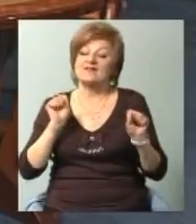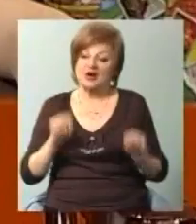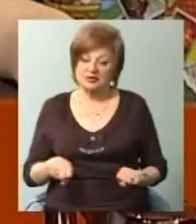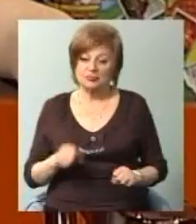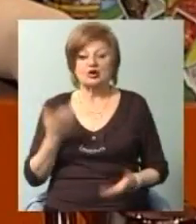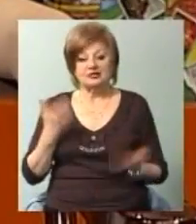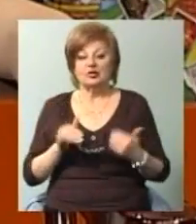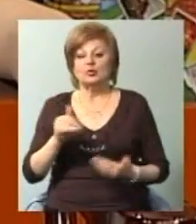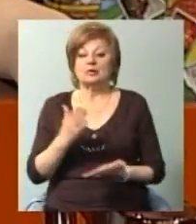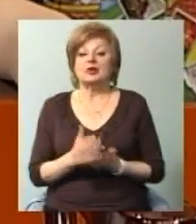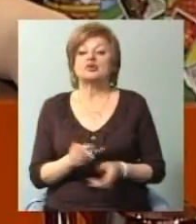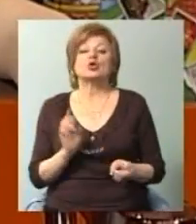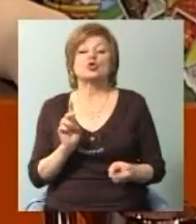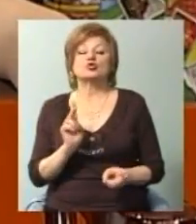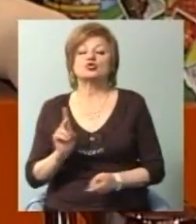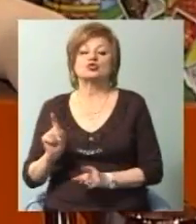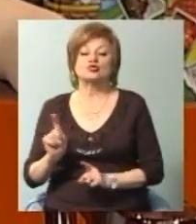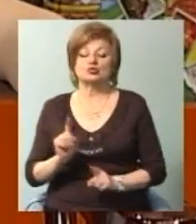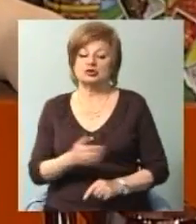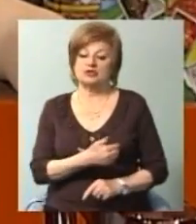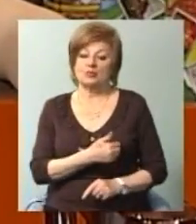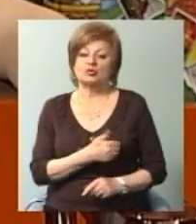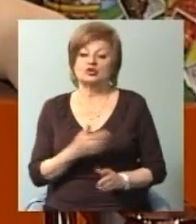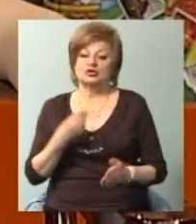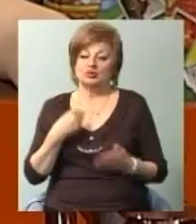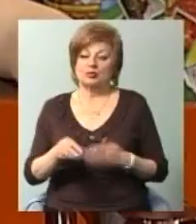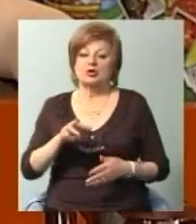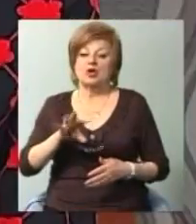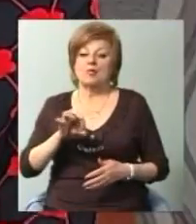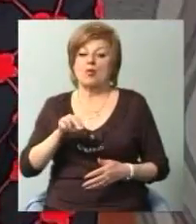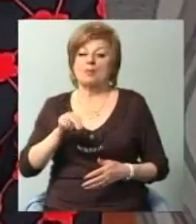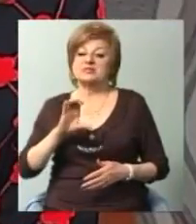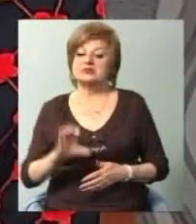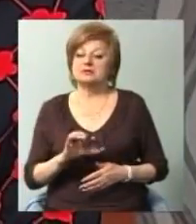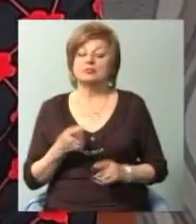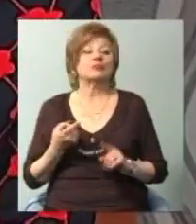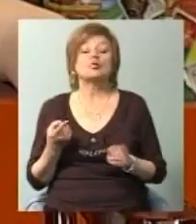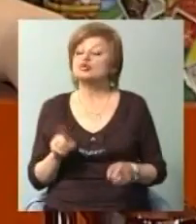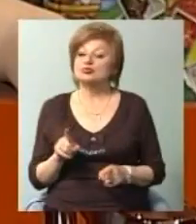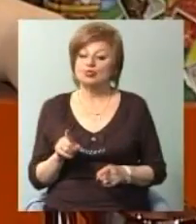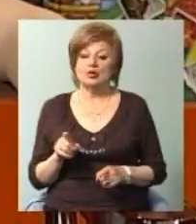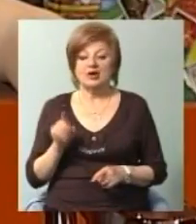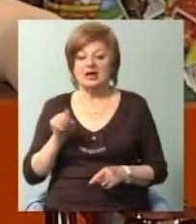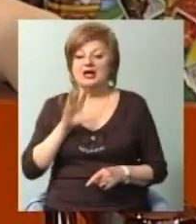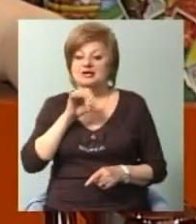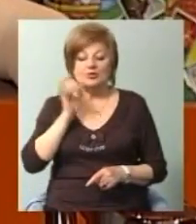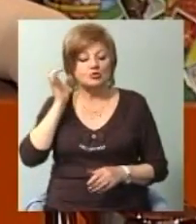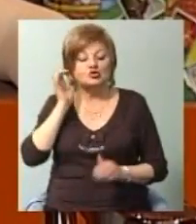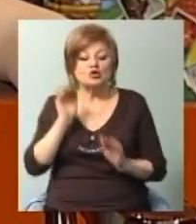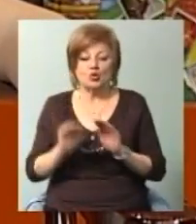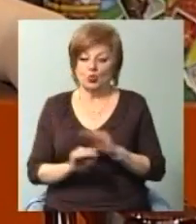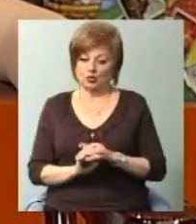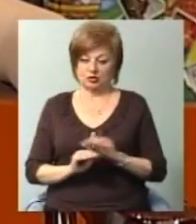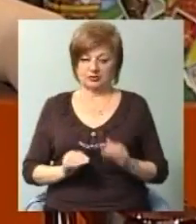вона в тебе є, яку б ти ще собі породу собаки хотів би завести вдома? Мопсика. А чому саме мопсика? Тому що він